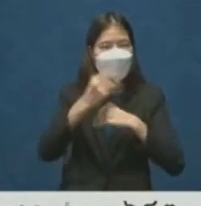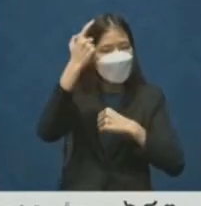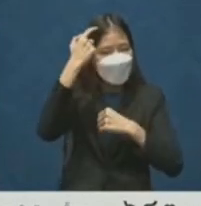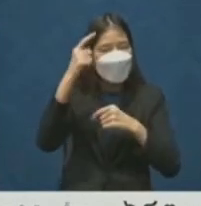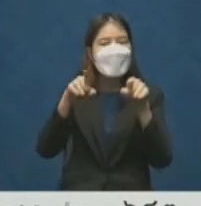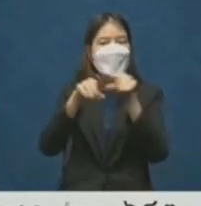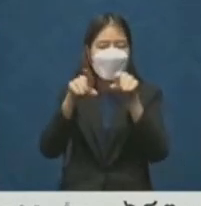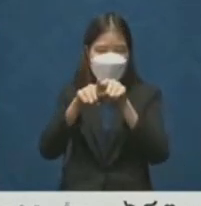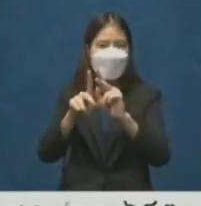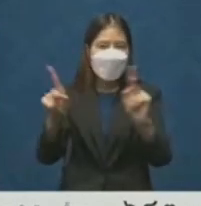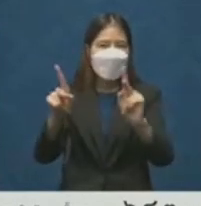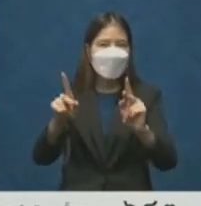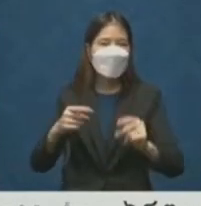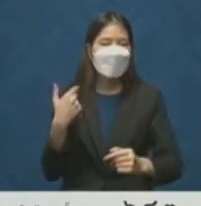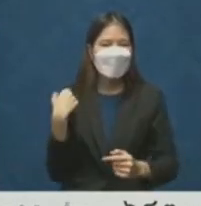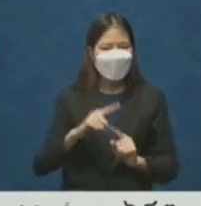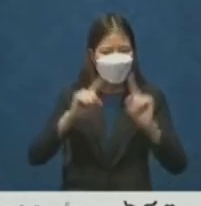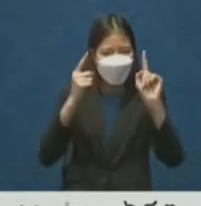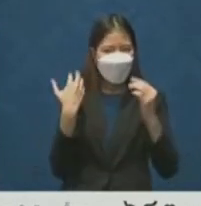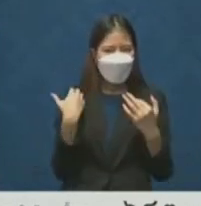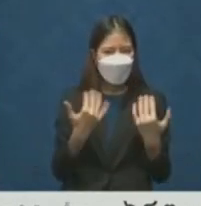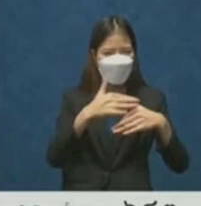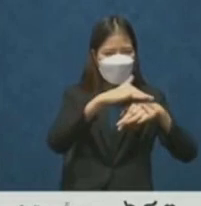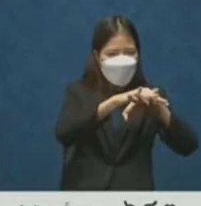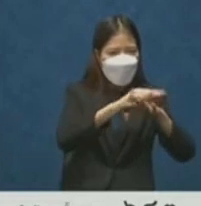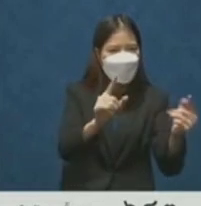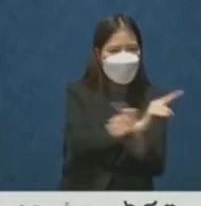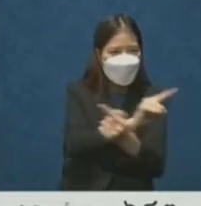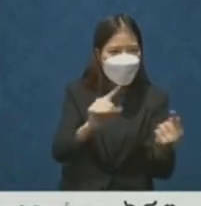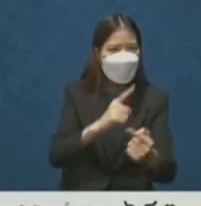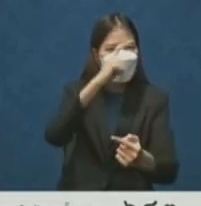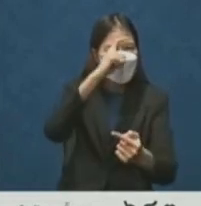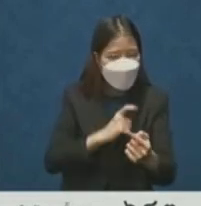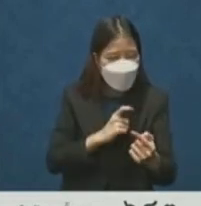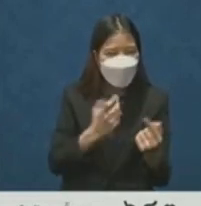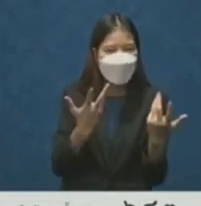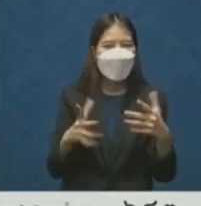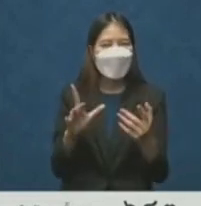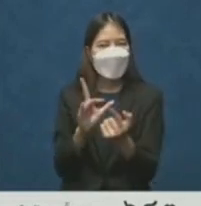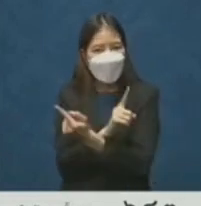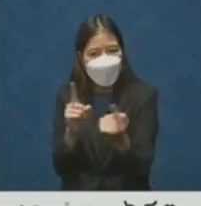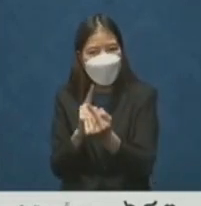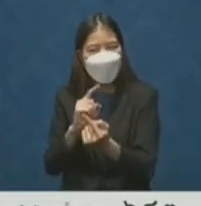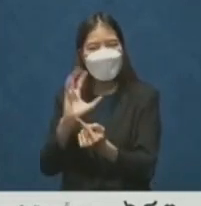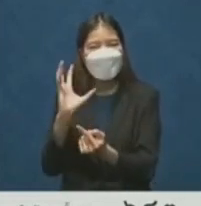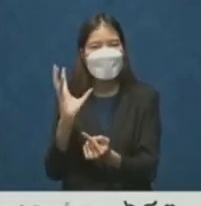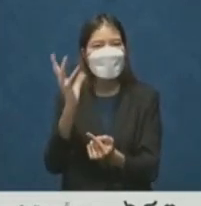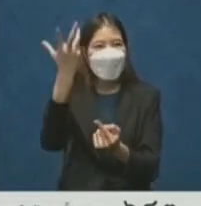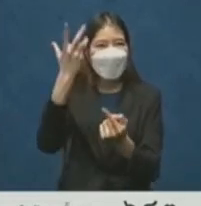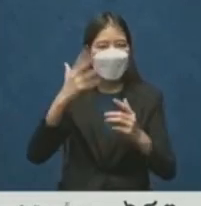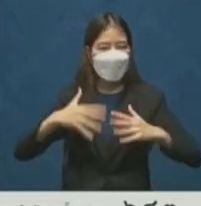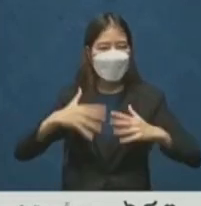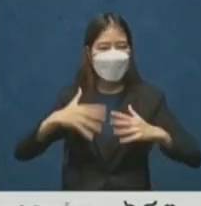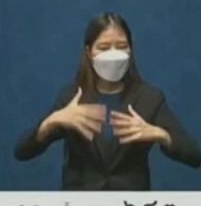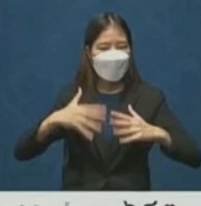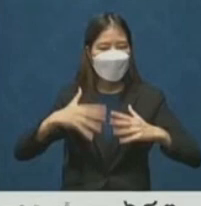มเห็นด้วยกับกรรมาธิการนะครับแต่คำว่าสามารถอยู่ร่วมกับผู้อื่นในสังคมไทยและสังคมโลกได้อย่างผาสุกเนี่ยผ